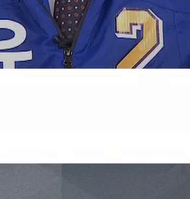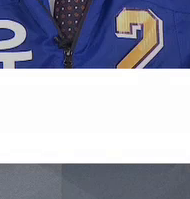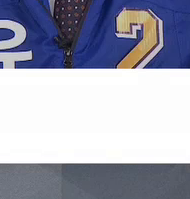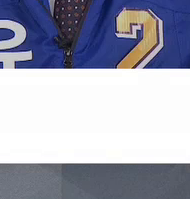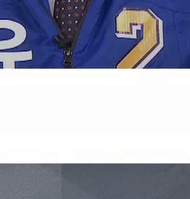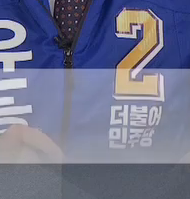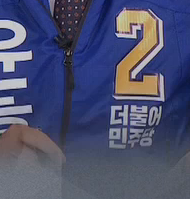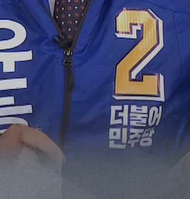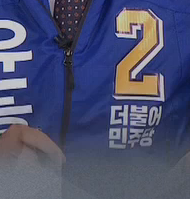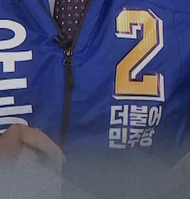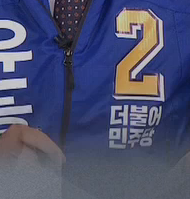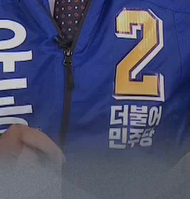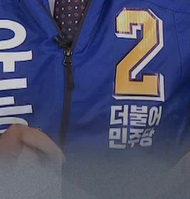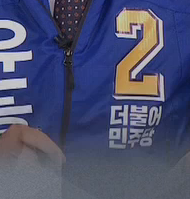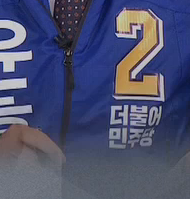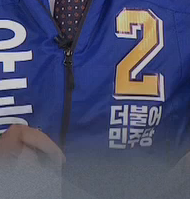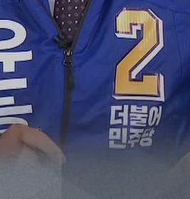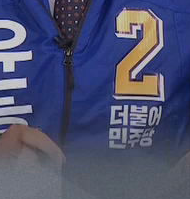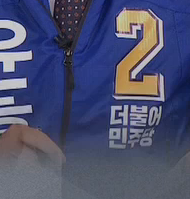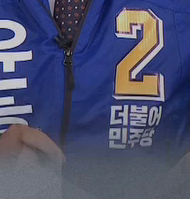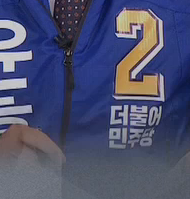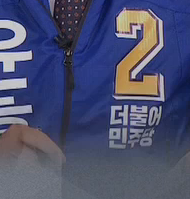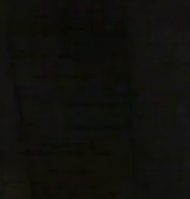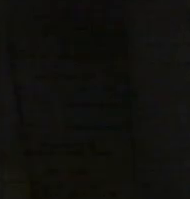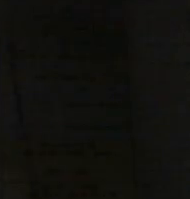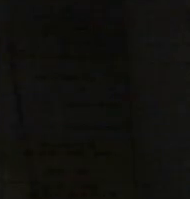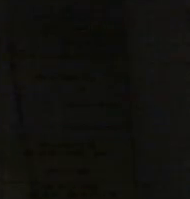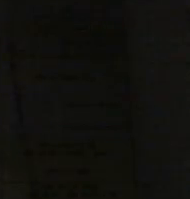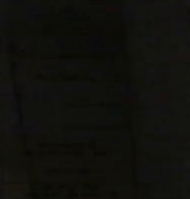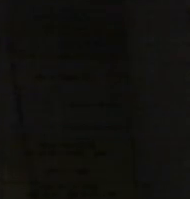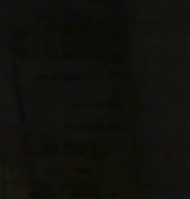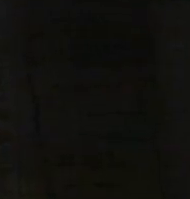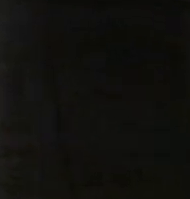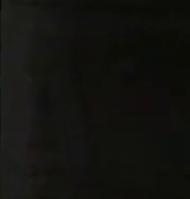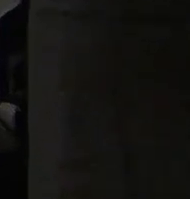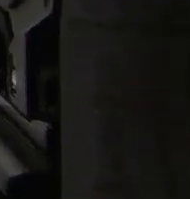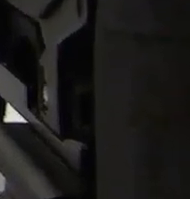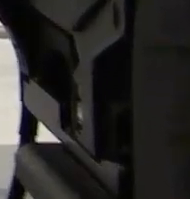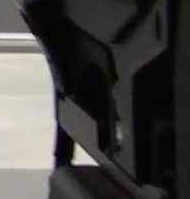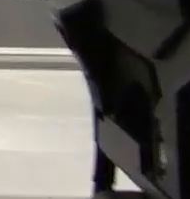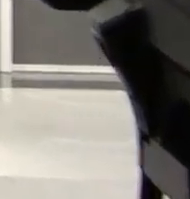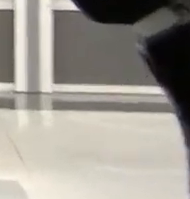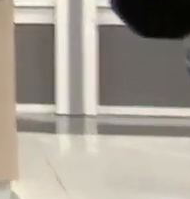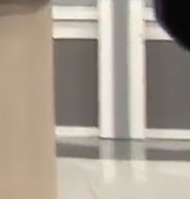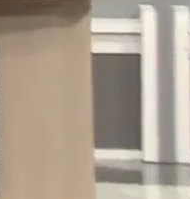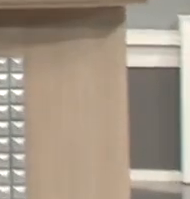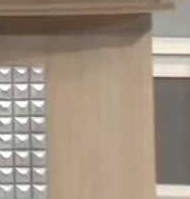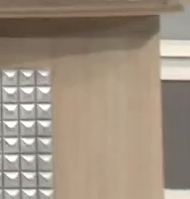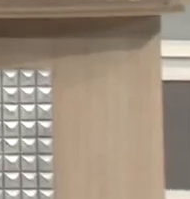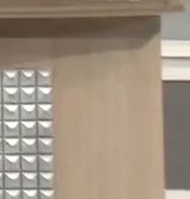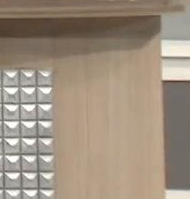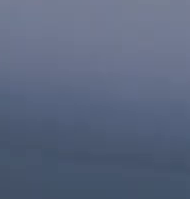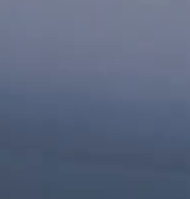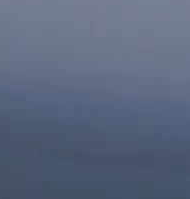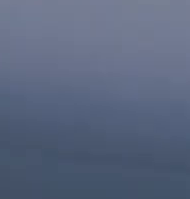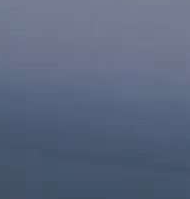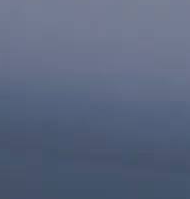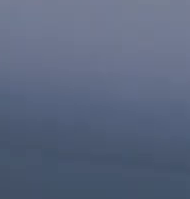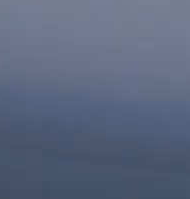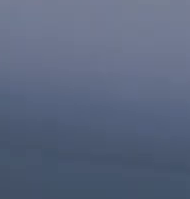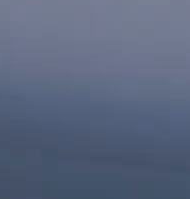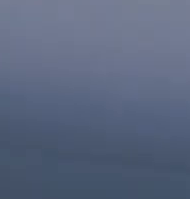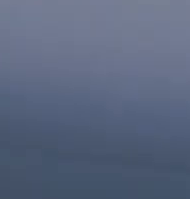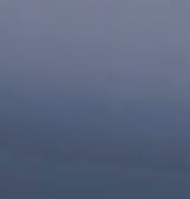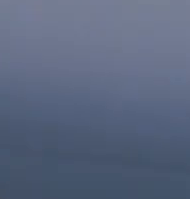맞붙었습니다 심충만 기자입니다 현역으로 방어에 나선 새누리당 이종배 후보는 공직